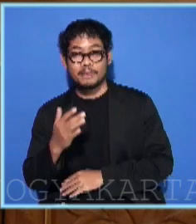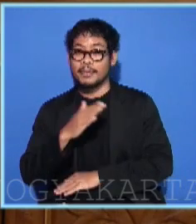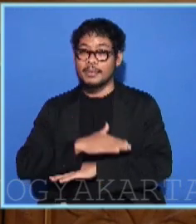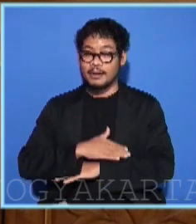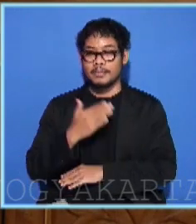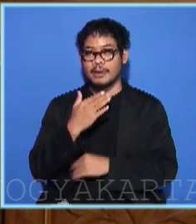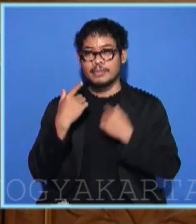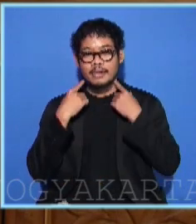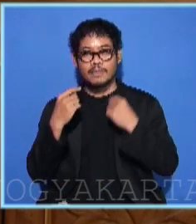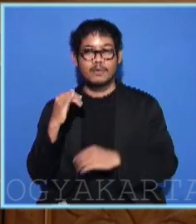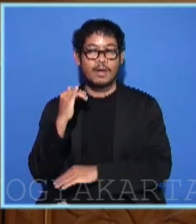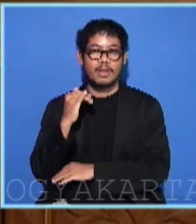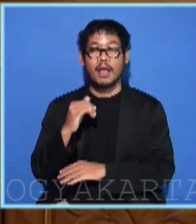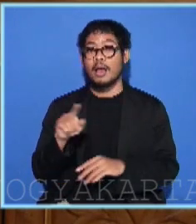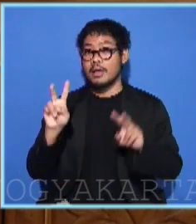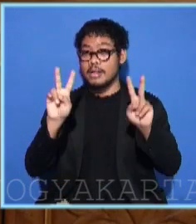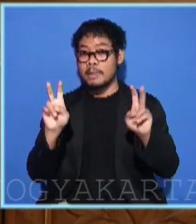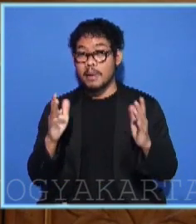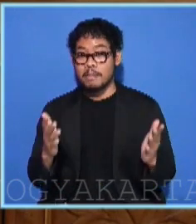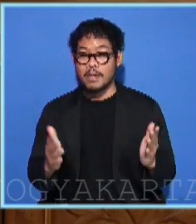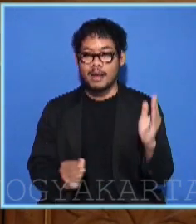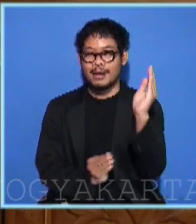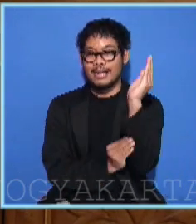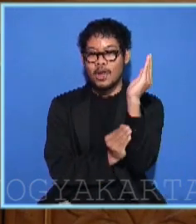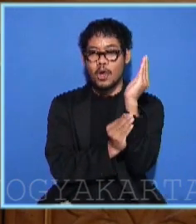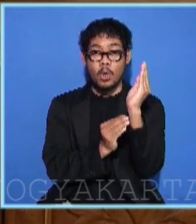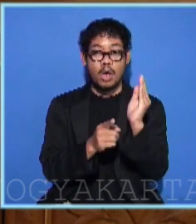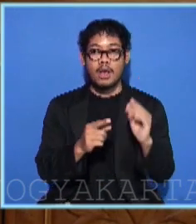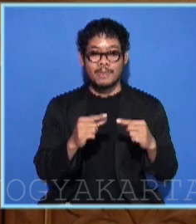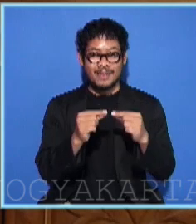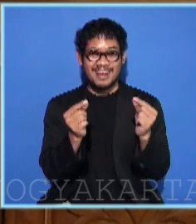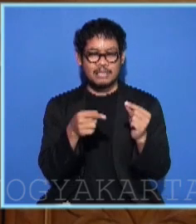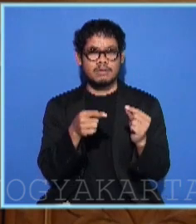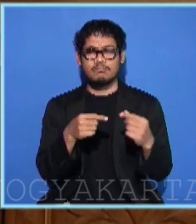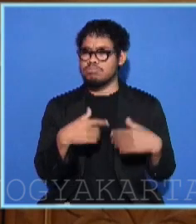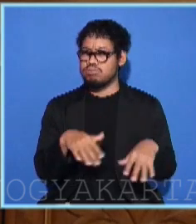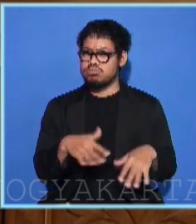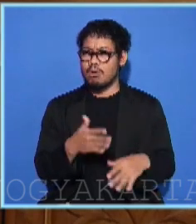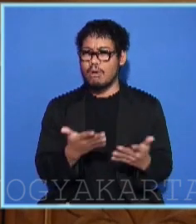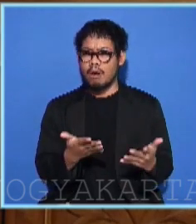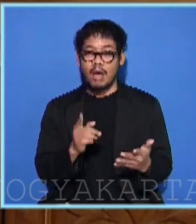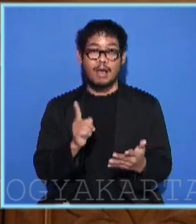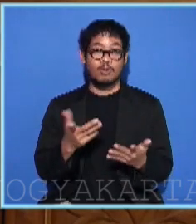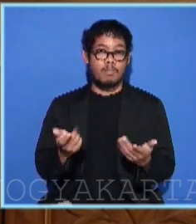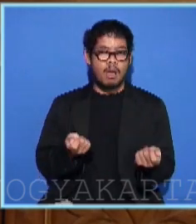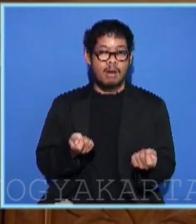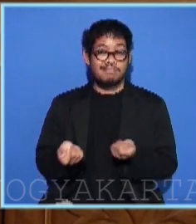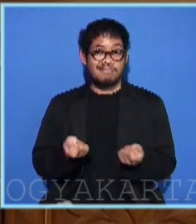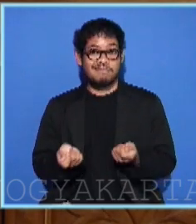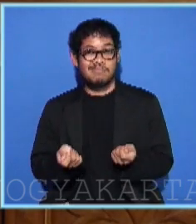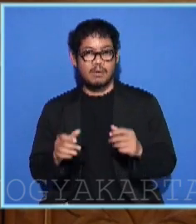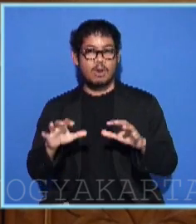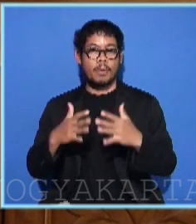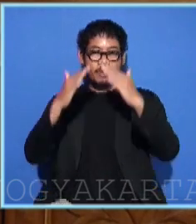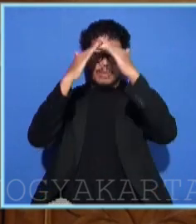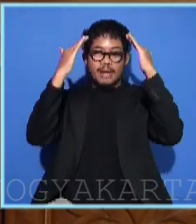para pamirs keongjudaken salahunggalipun Om ingkang Kedah dipun adepi dening kadang Tani pantun Om men kep